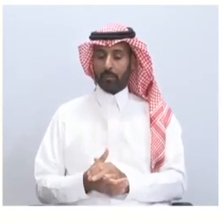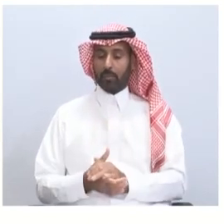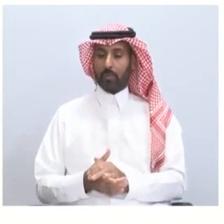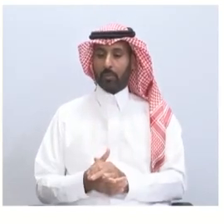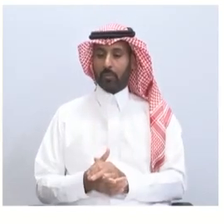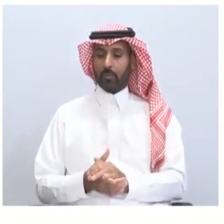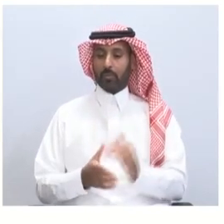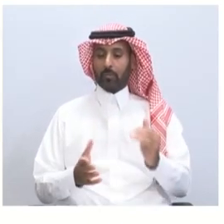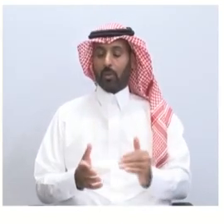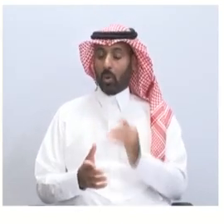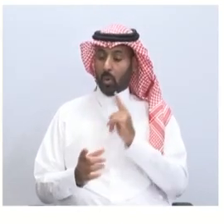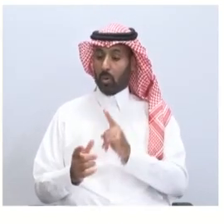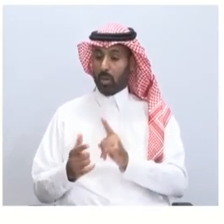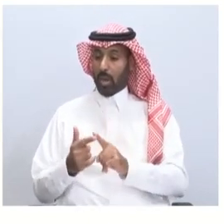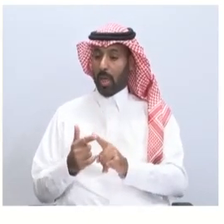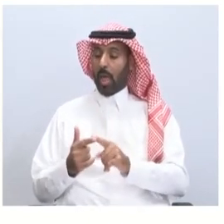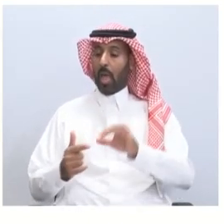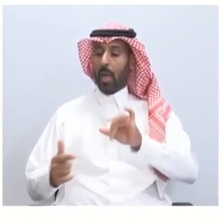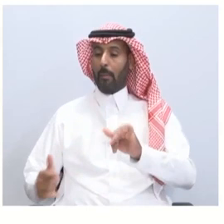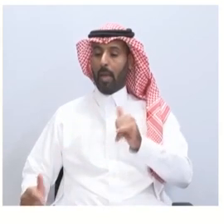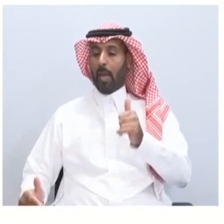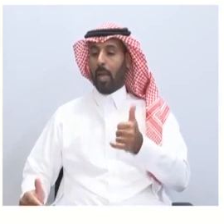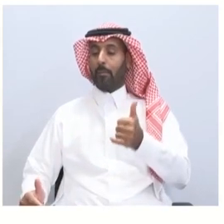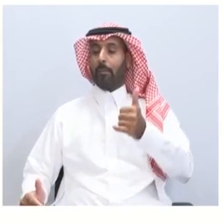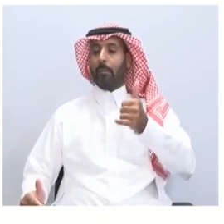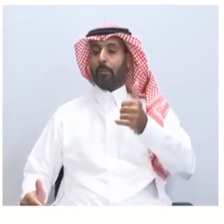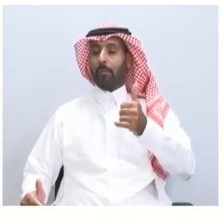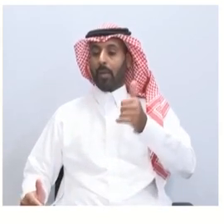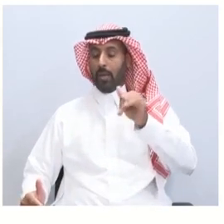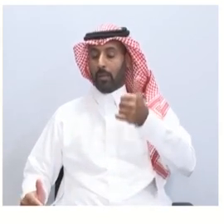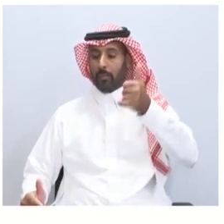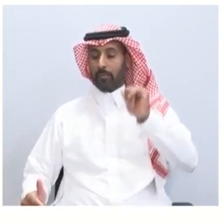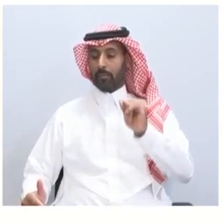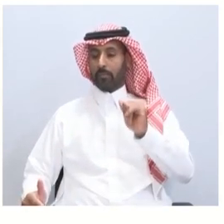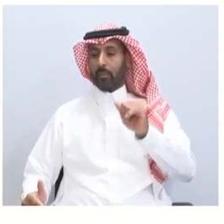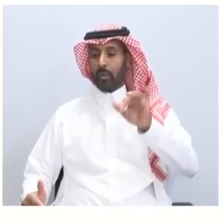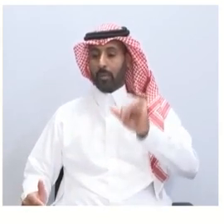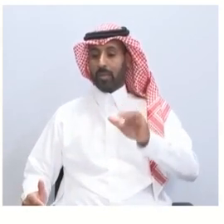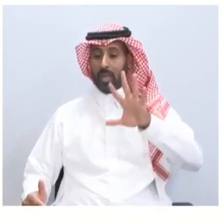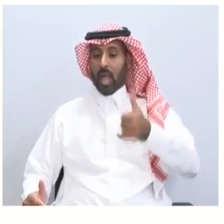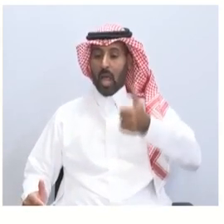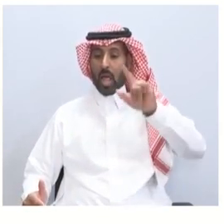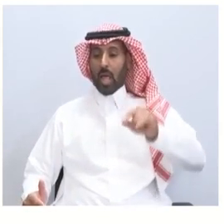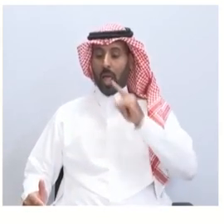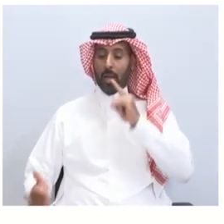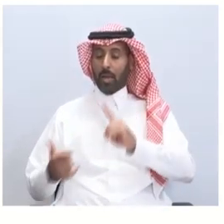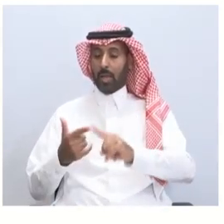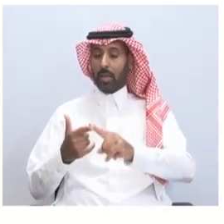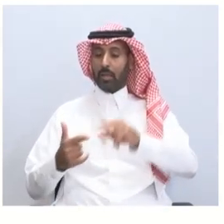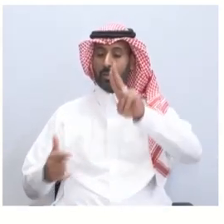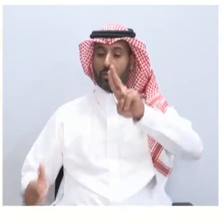وسانده وعين الامام مشاري او عين الامام الامير مشاري الامام تركي بن عبد الله